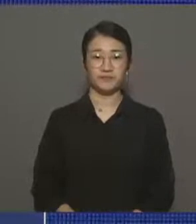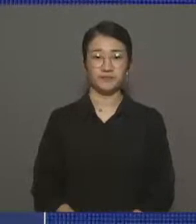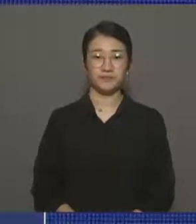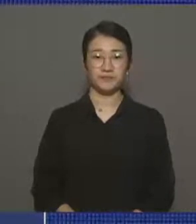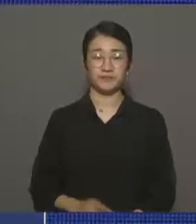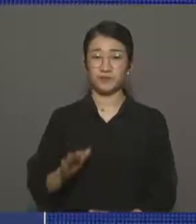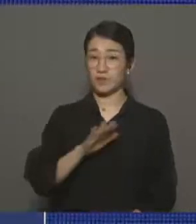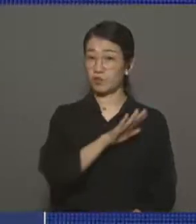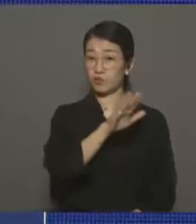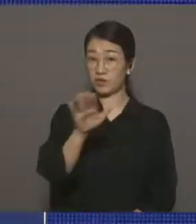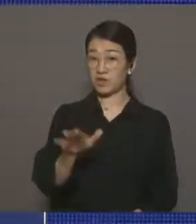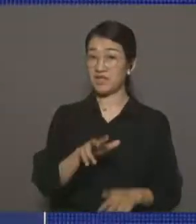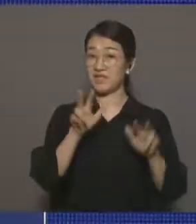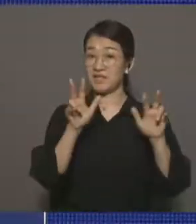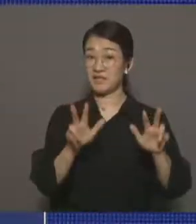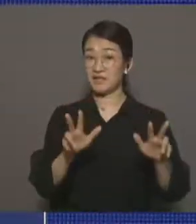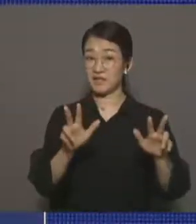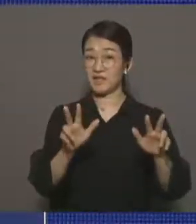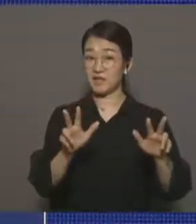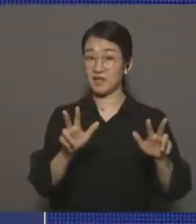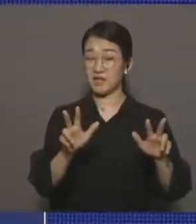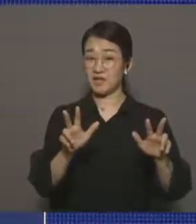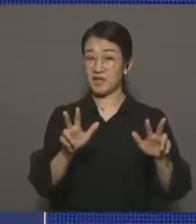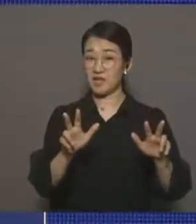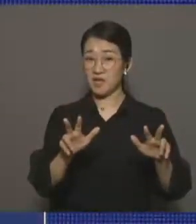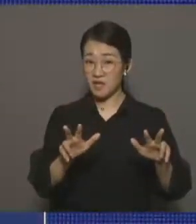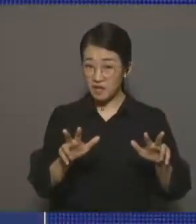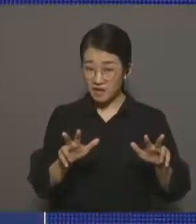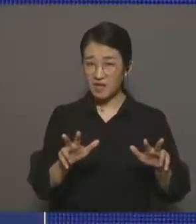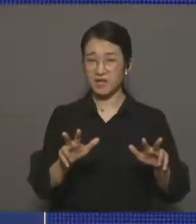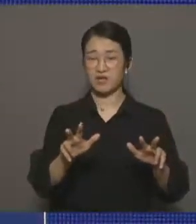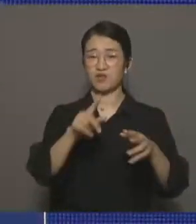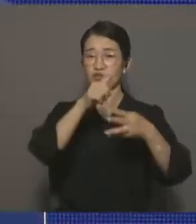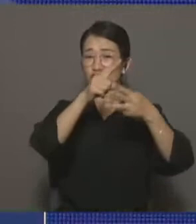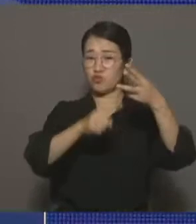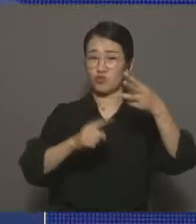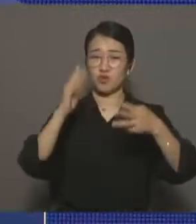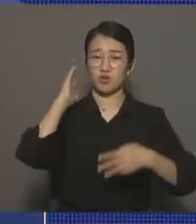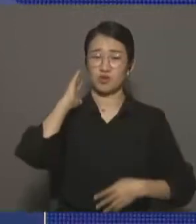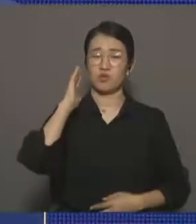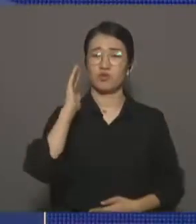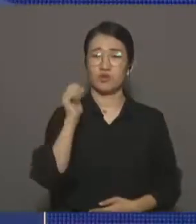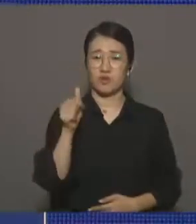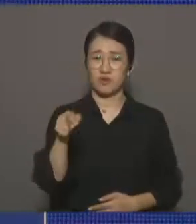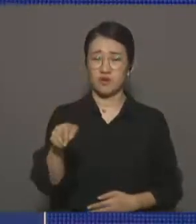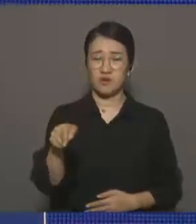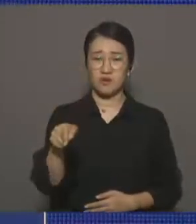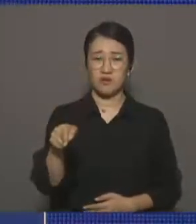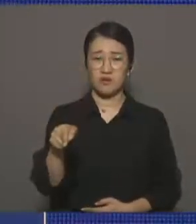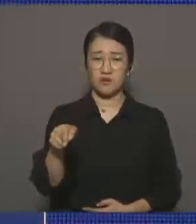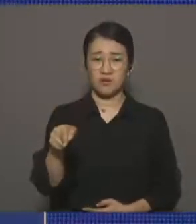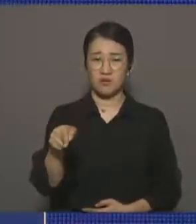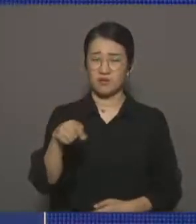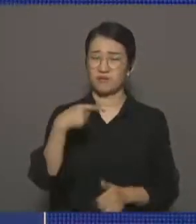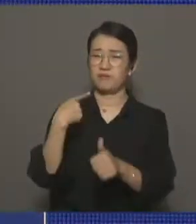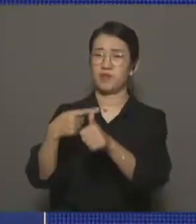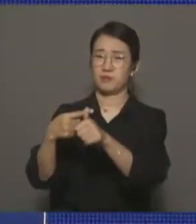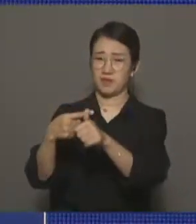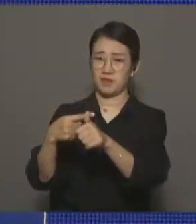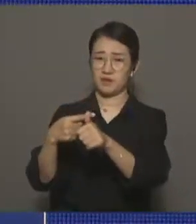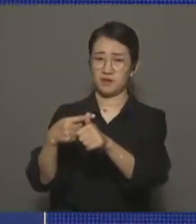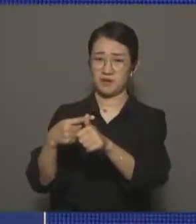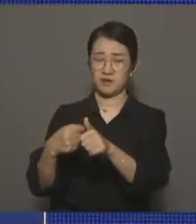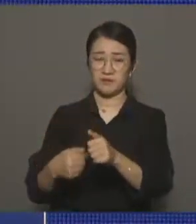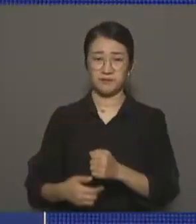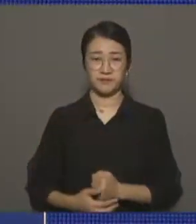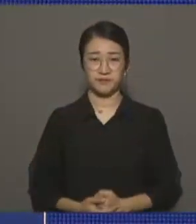우리는 이제 막 대통령이 된 윤석열 대통령 부부의 권력 사유화를 비판합니다. 민주당을 운영하면서도 혹여라도